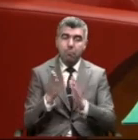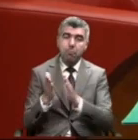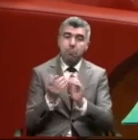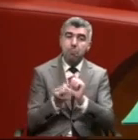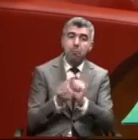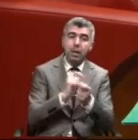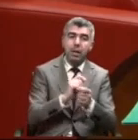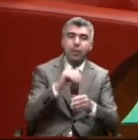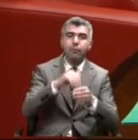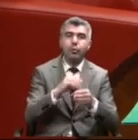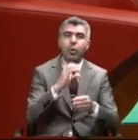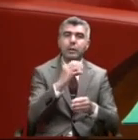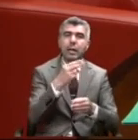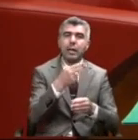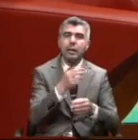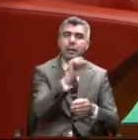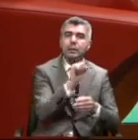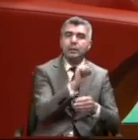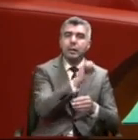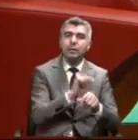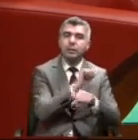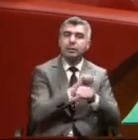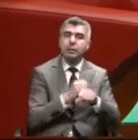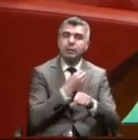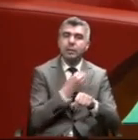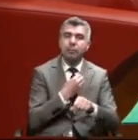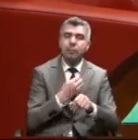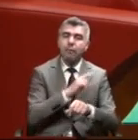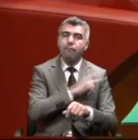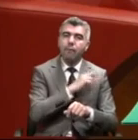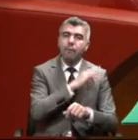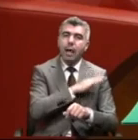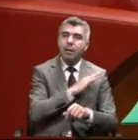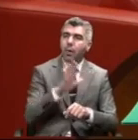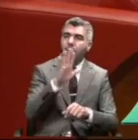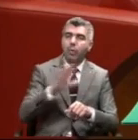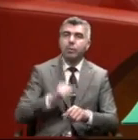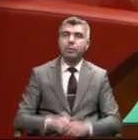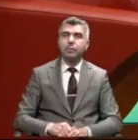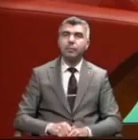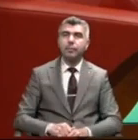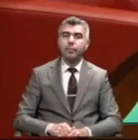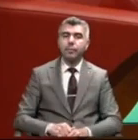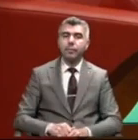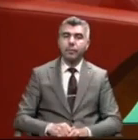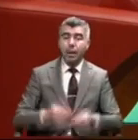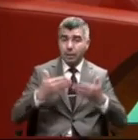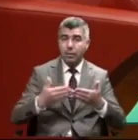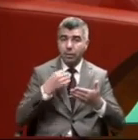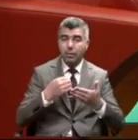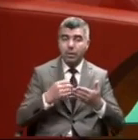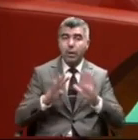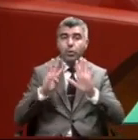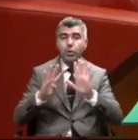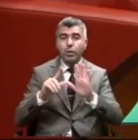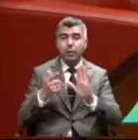التغطيه الصحيه الاجباريه التي نستافدو بها حنا كاملين هاد المعطى يكلف